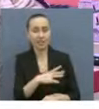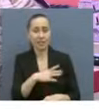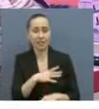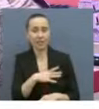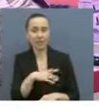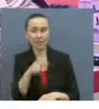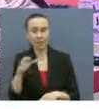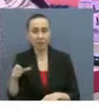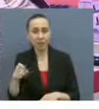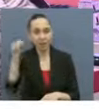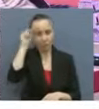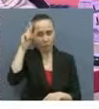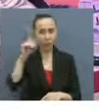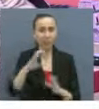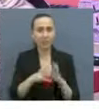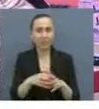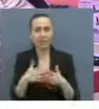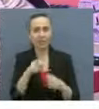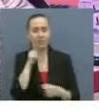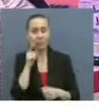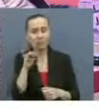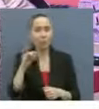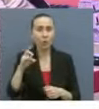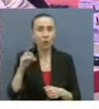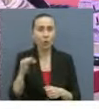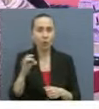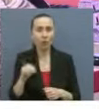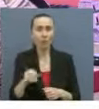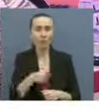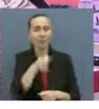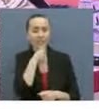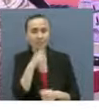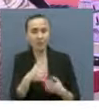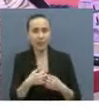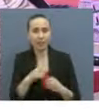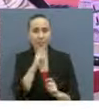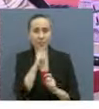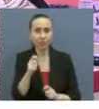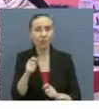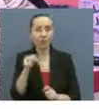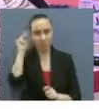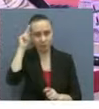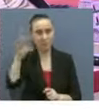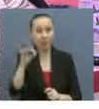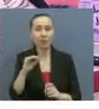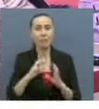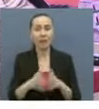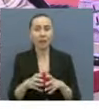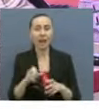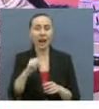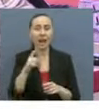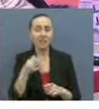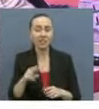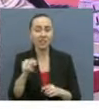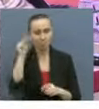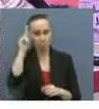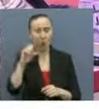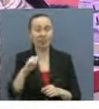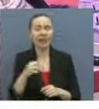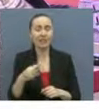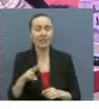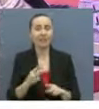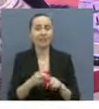Ребята были чемпионы мира среди молодежи, юниоров, среди взрослых, призеры чемпионата мира, призеры чемпионата Азии, чемпионы Азии.